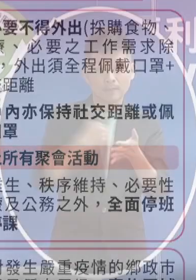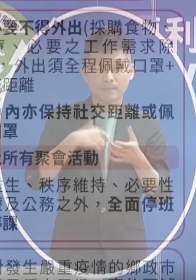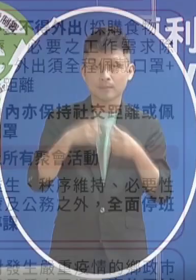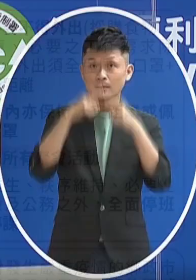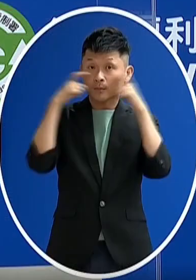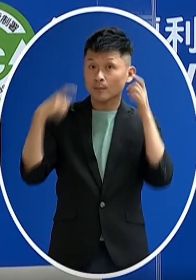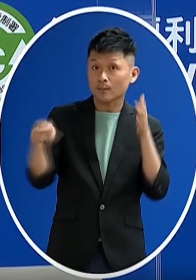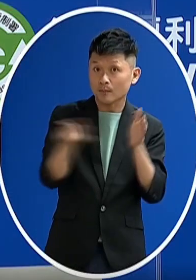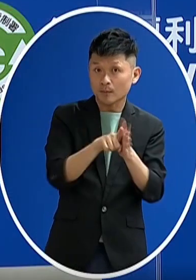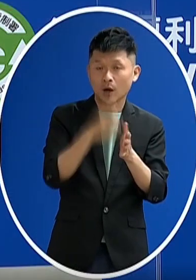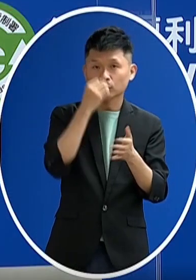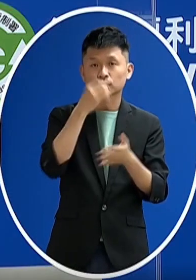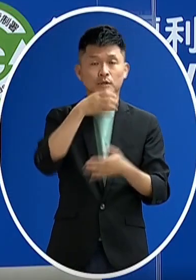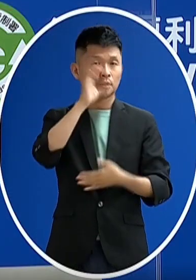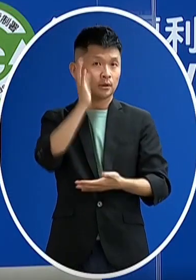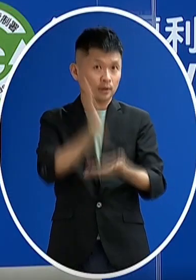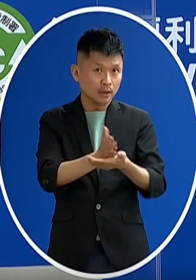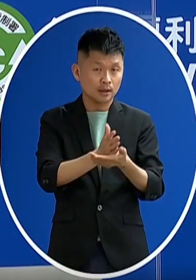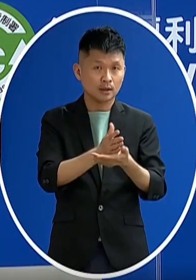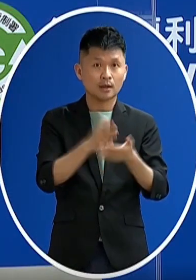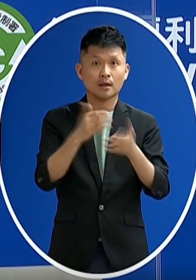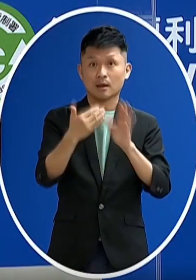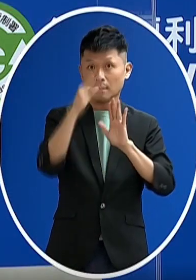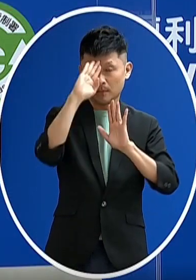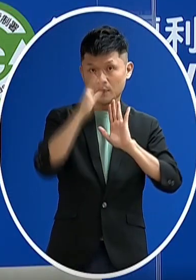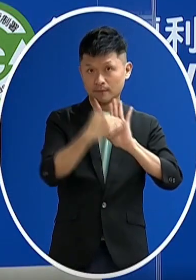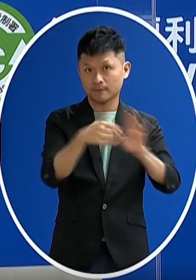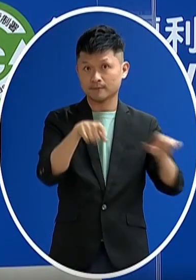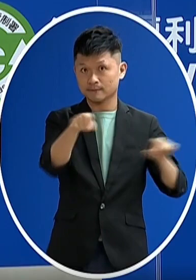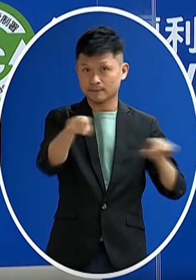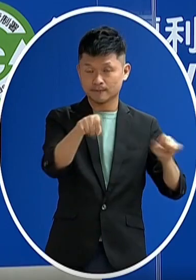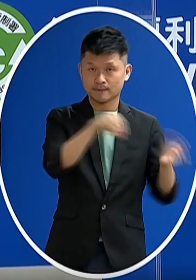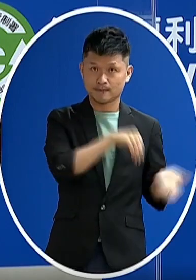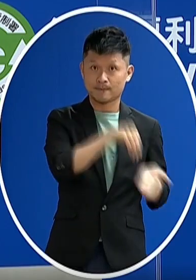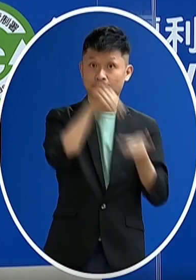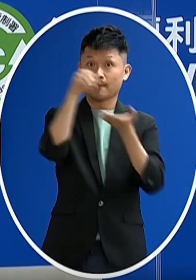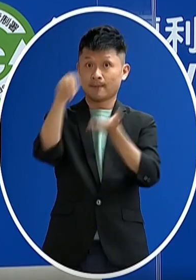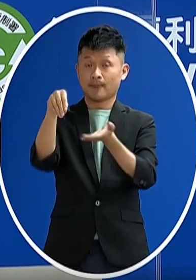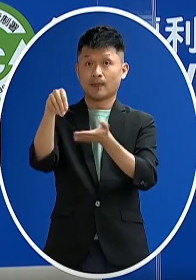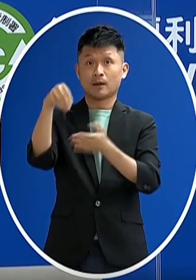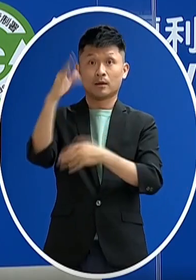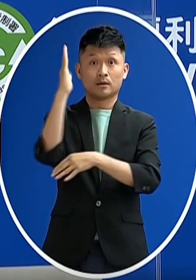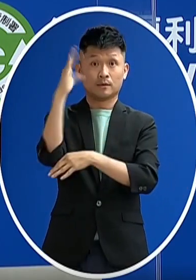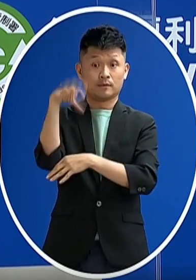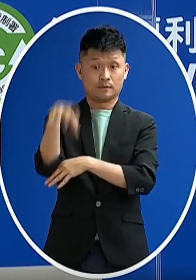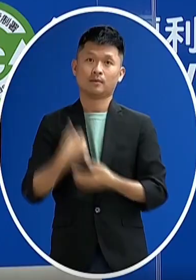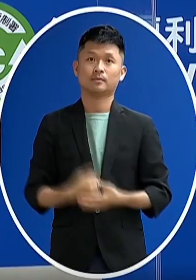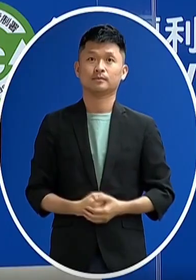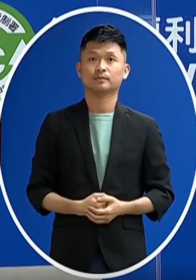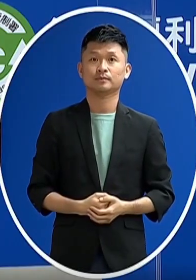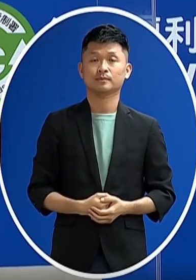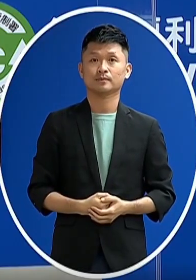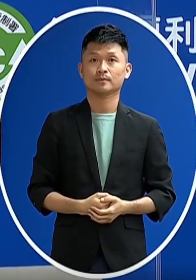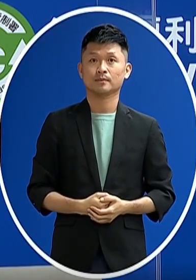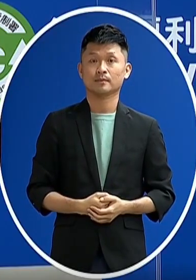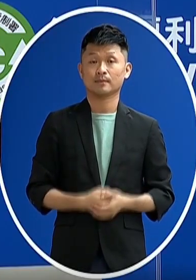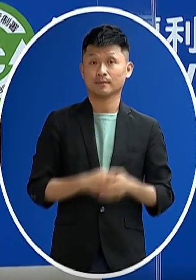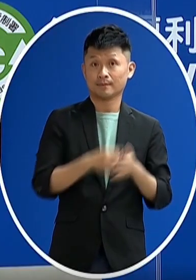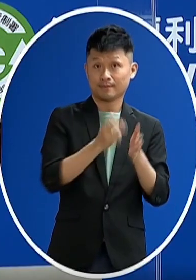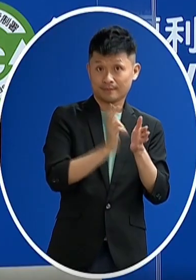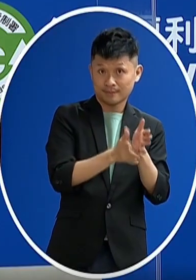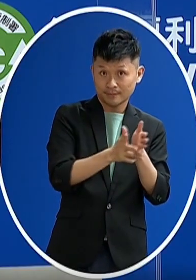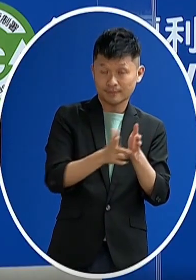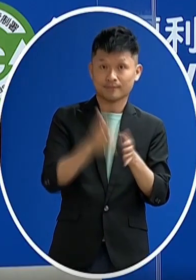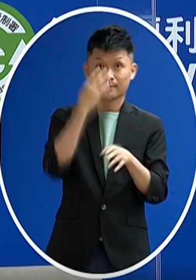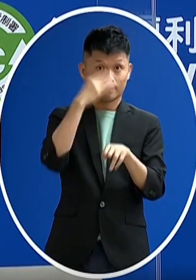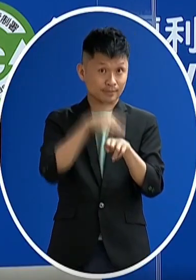食，得提报防疫计划，报请地方主管机构核准后实施。双铁、台铁、高铁、